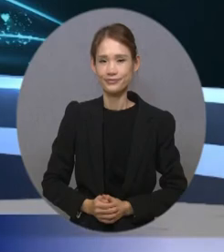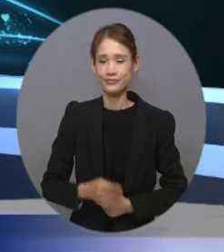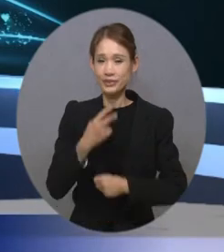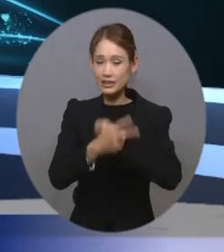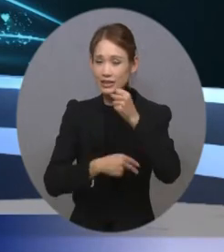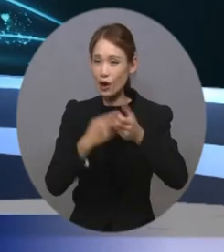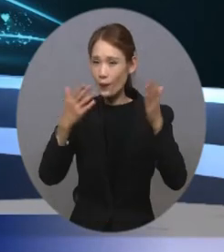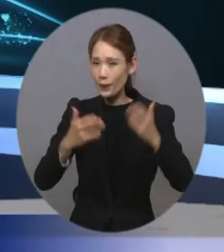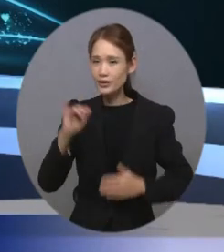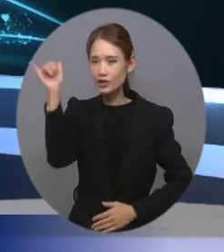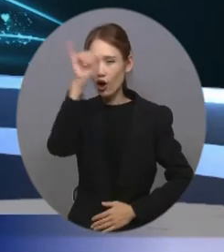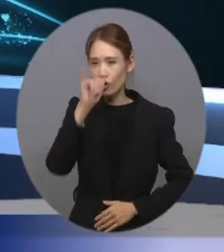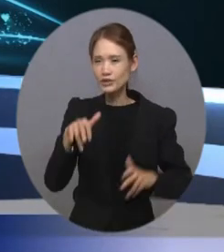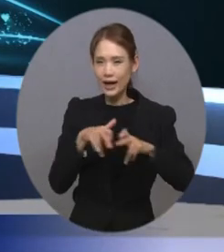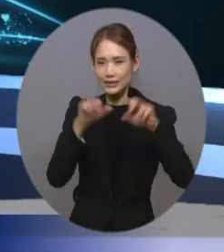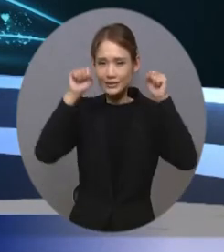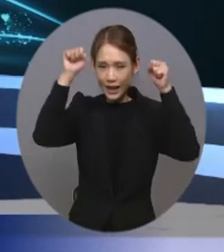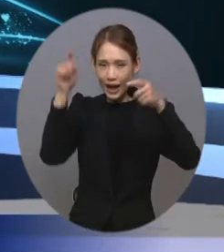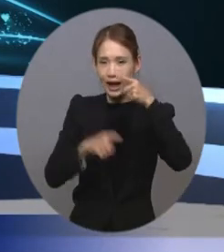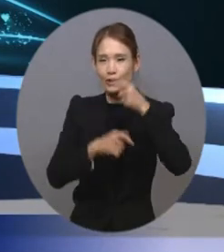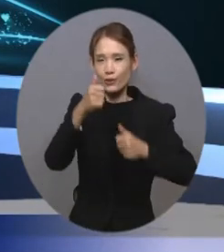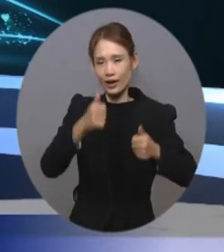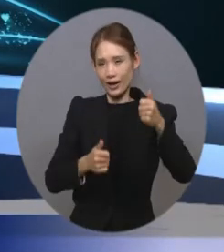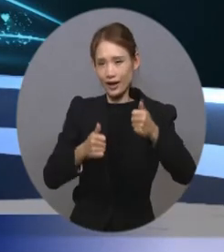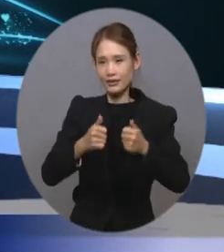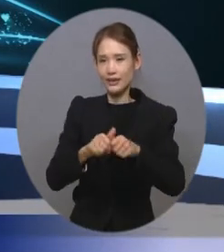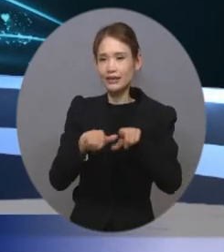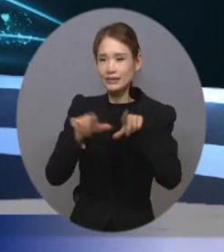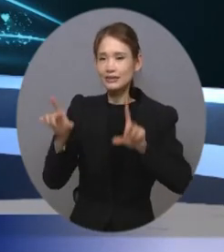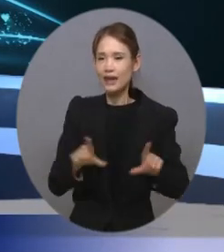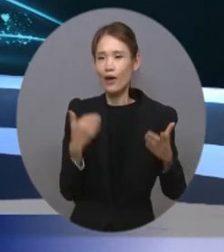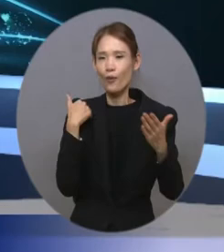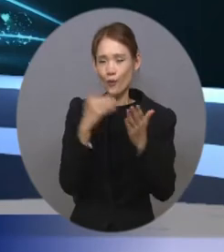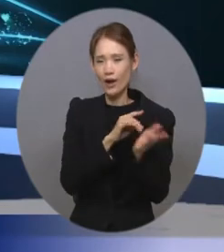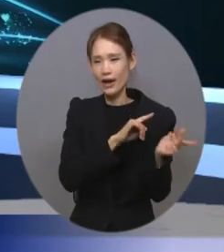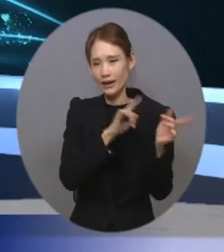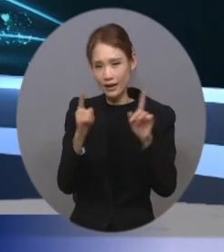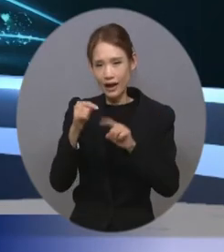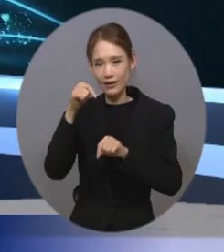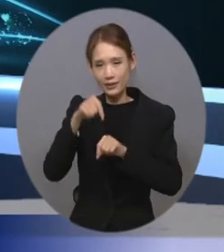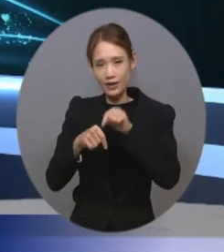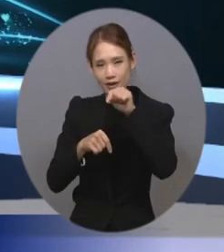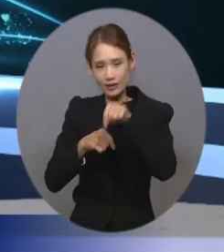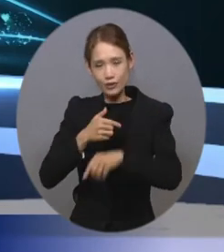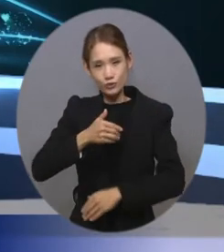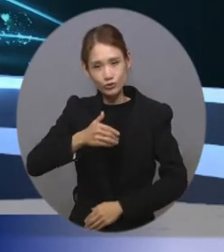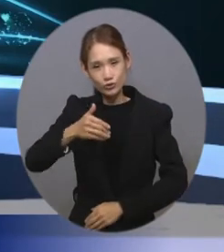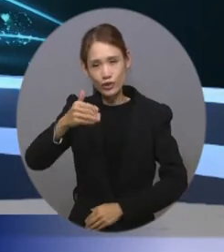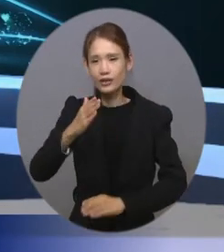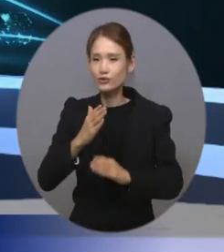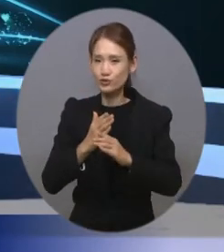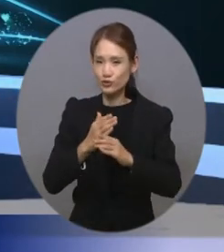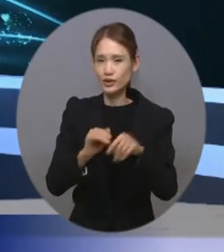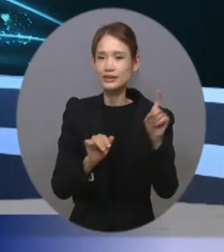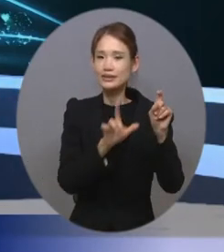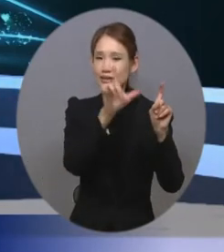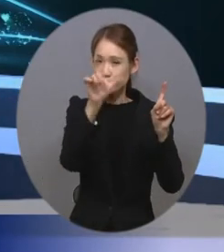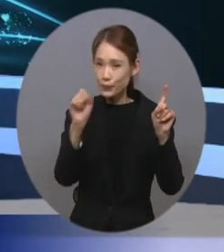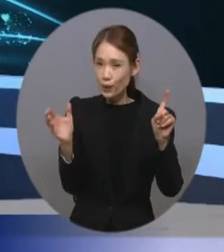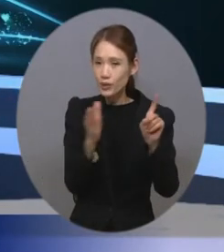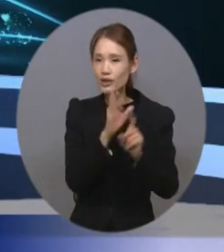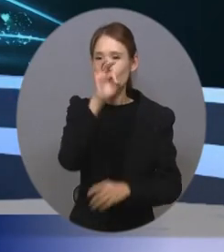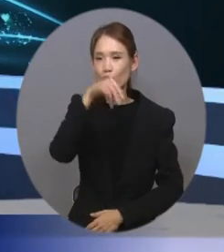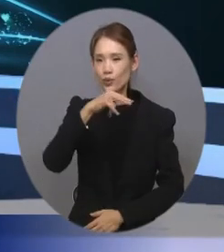2년 만에 전국 장애인 체육대회가 열리는 등 일상 회복으로 한 걸음씩 다가서고 있는 모습입니다. 11월부터는